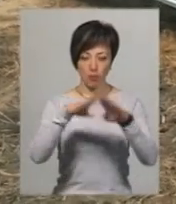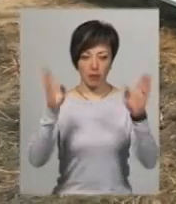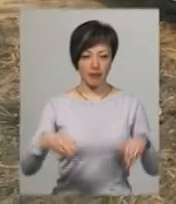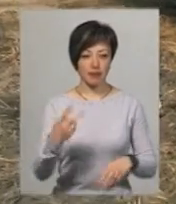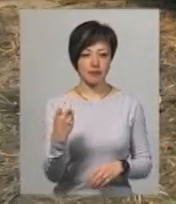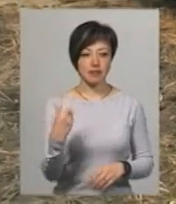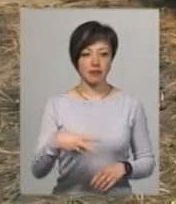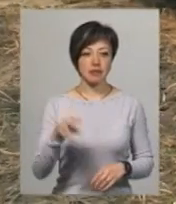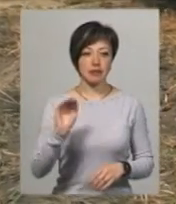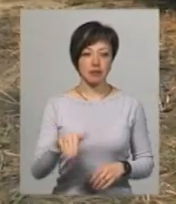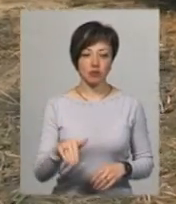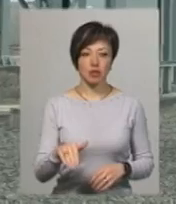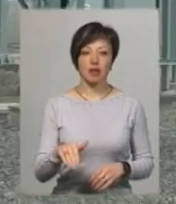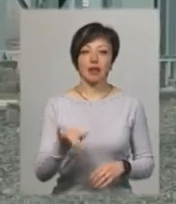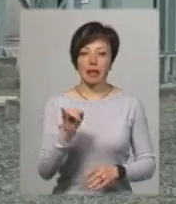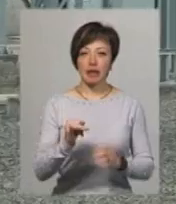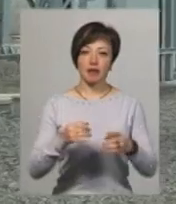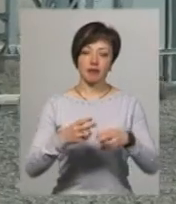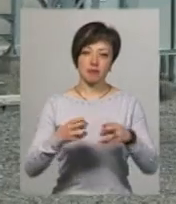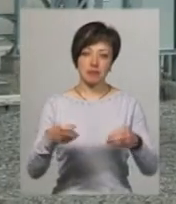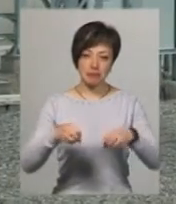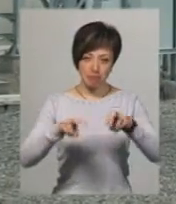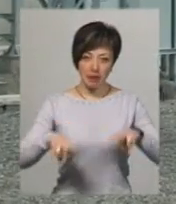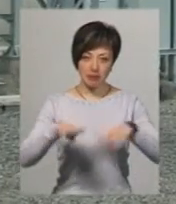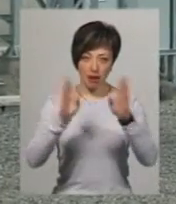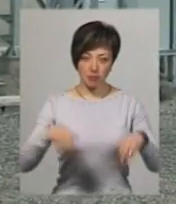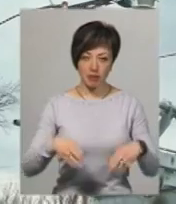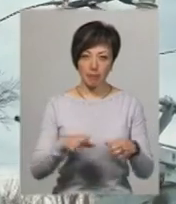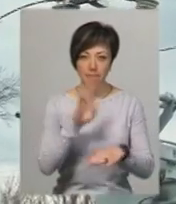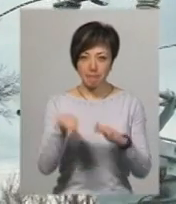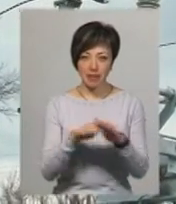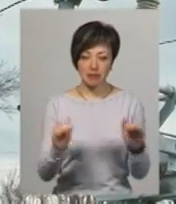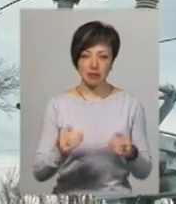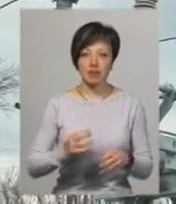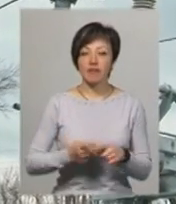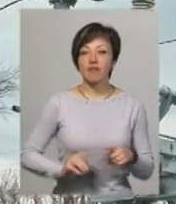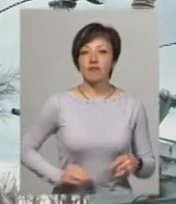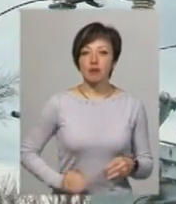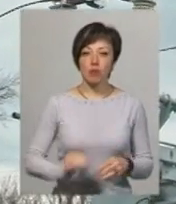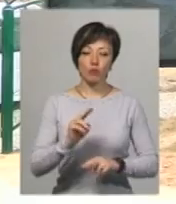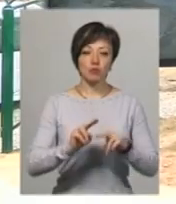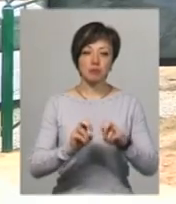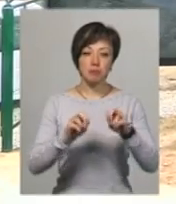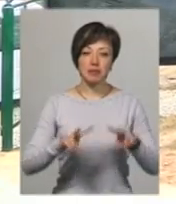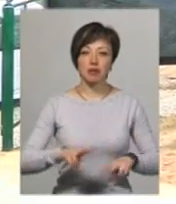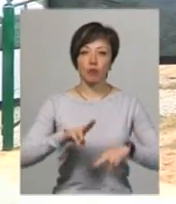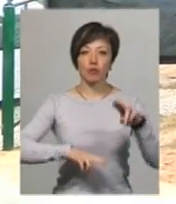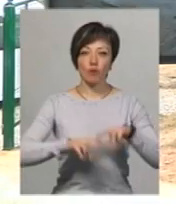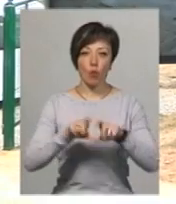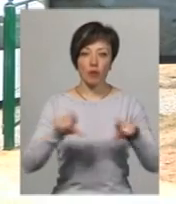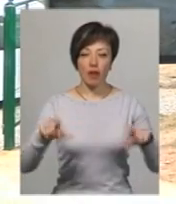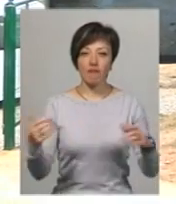– 220 тисяч. Та трансформаторні підстанції. Підрядник – українська будівельна компанія, яка спеціалізується на зведенні об'єктів